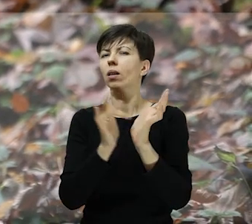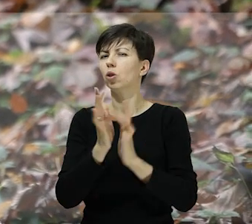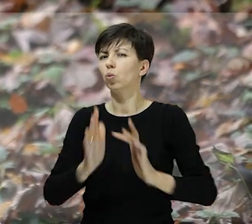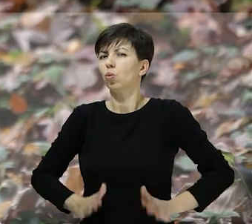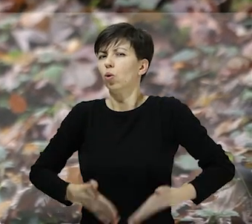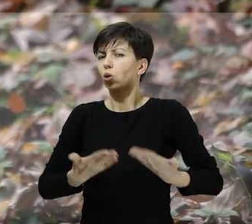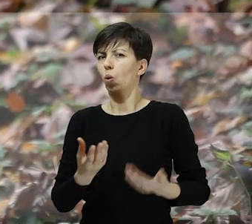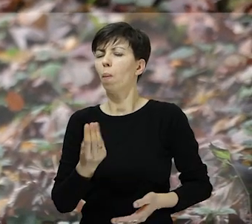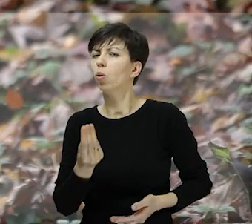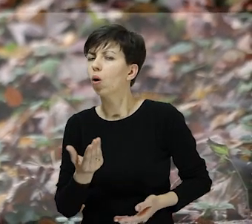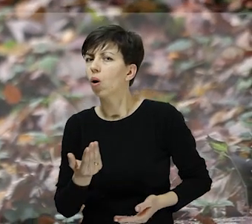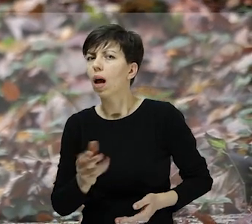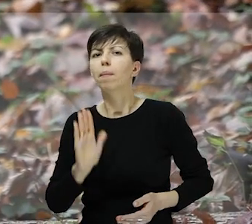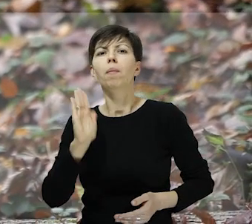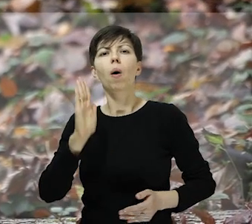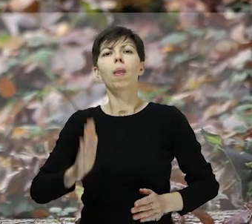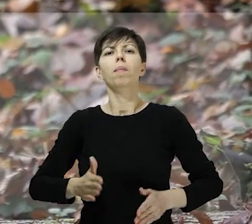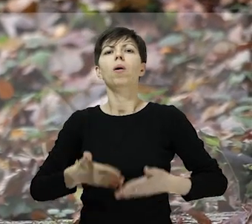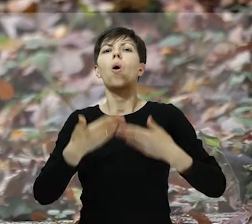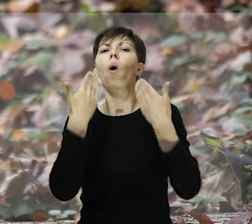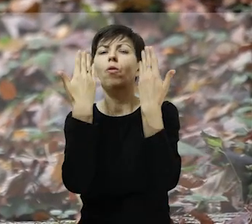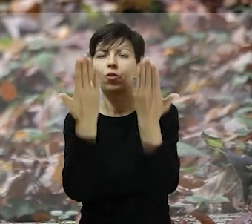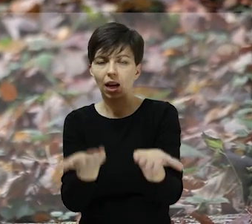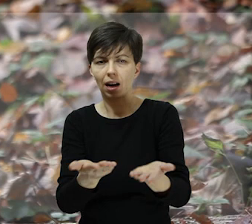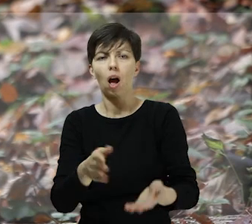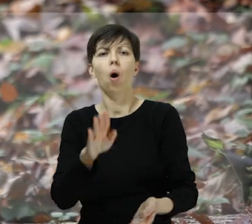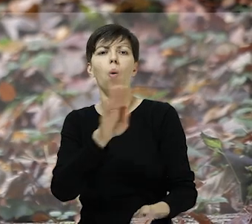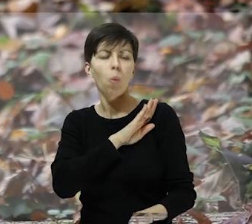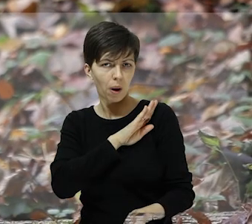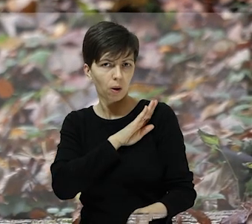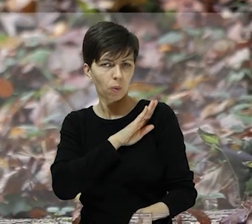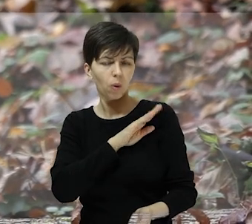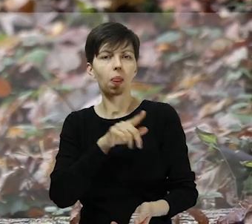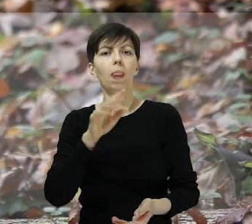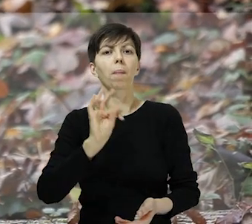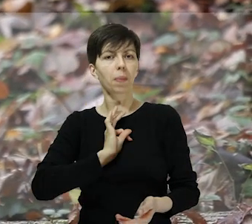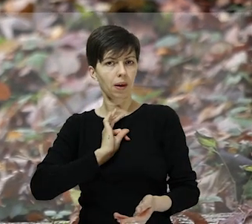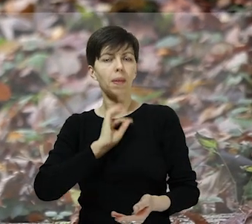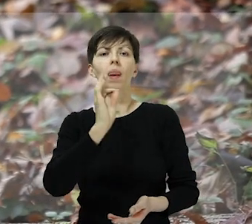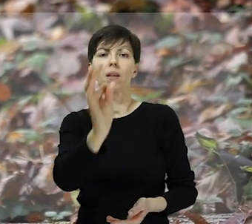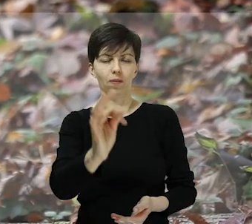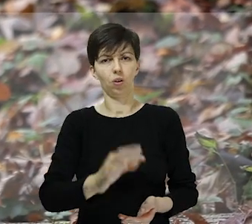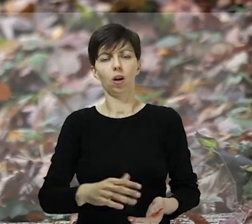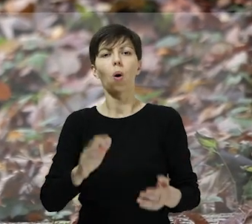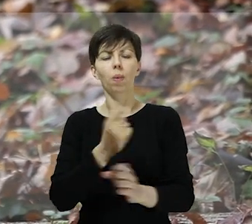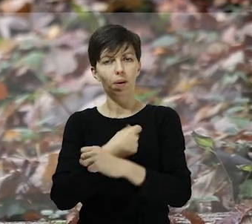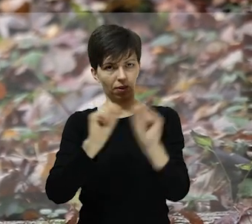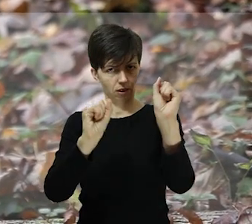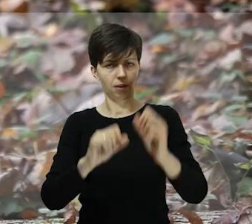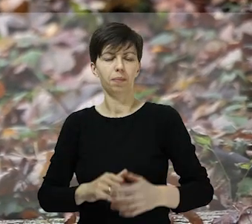Chrystus rodzi się po to, aby zostać złożonym w ofierze, żeby umrzeć dla mojego i Twojego